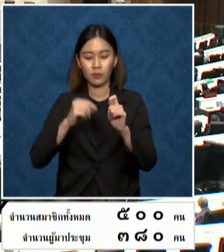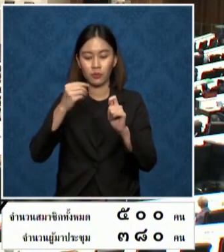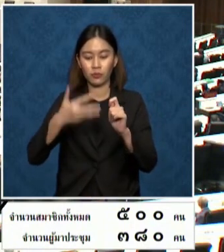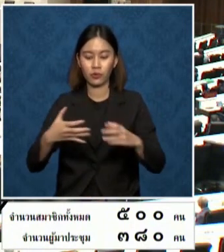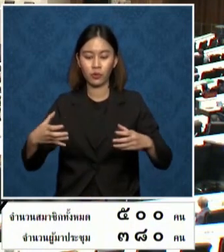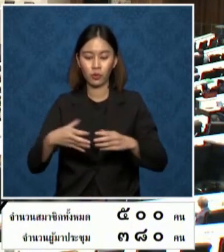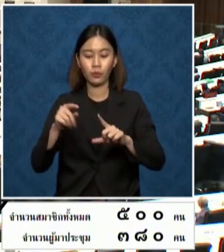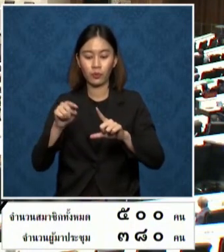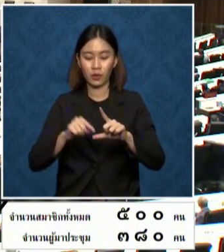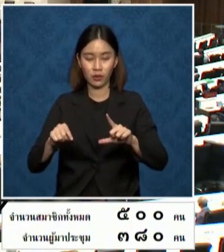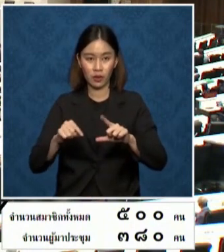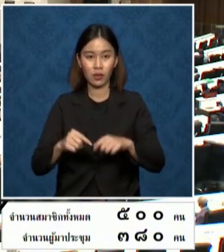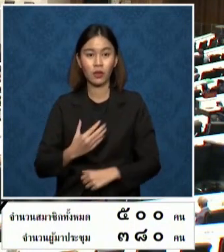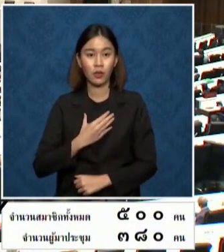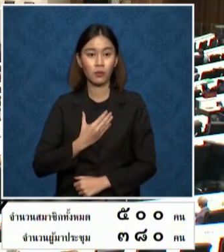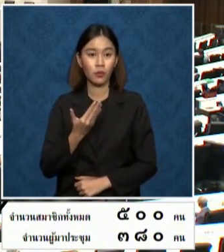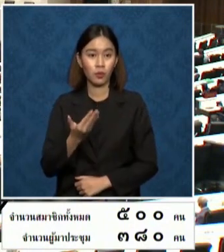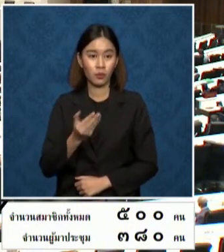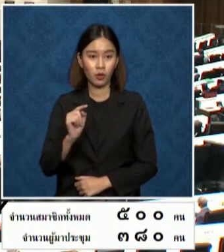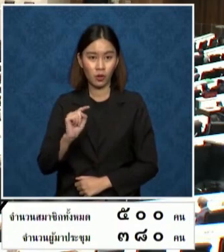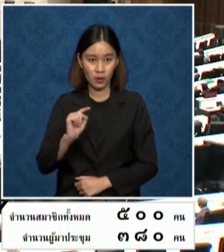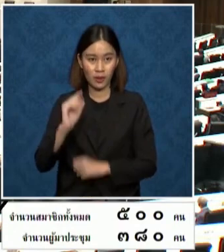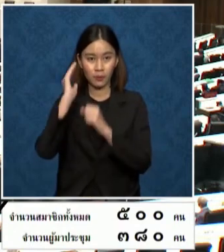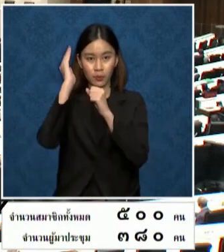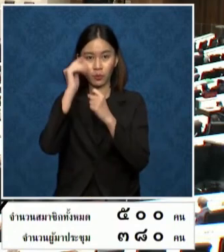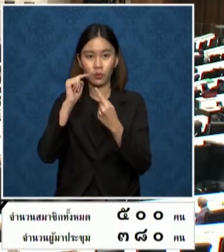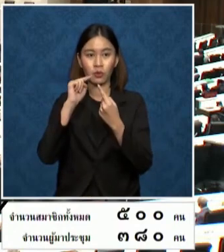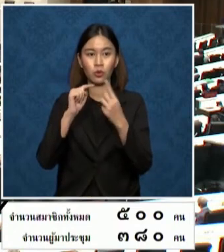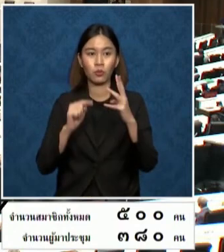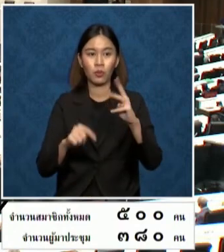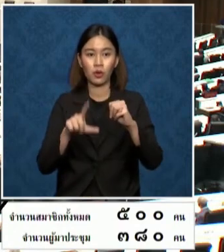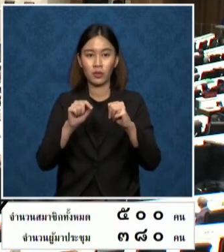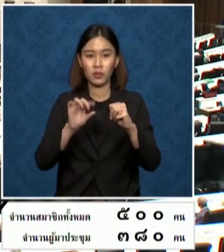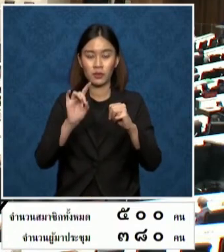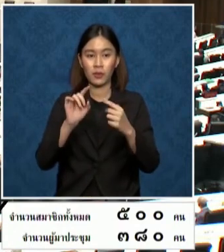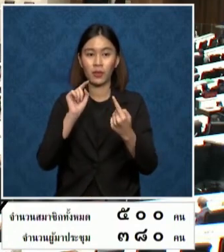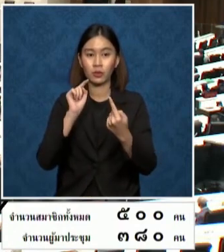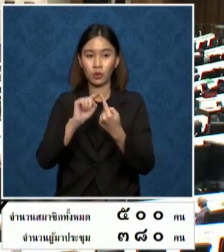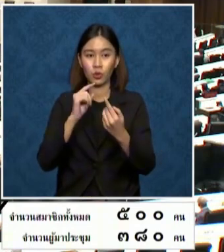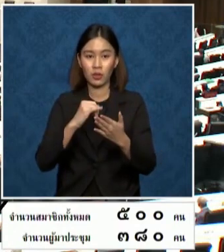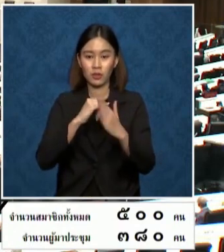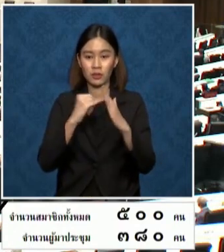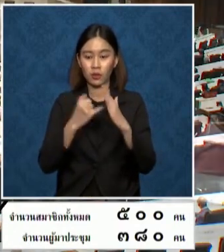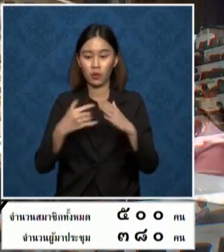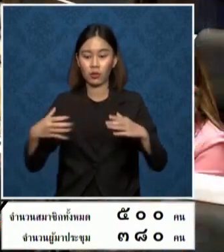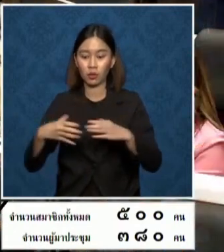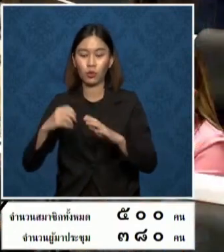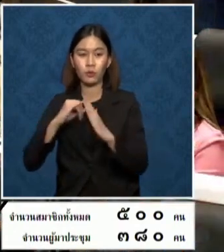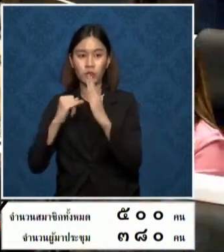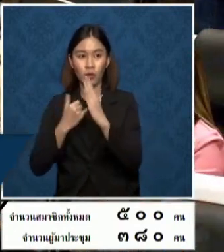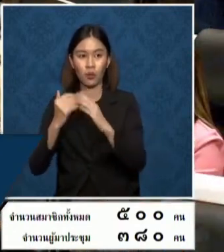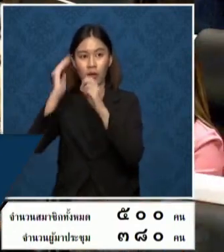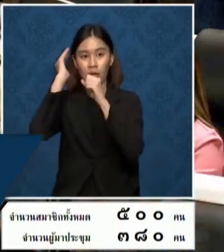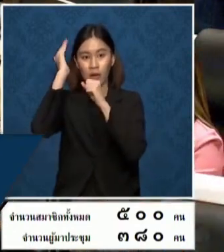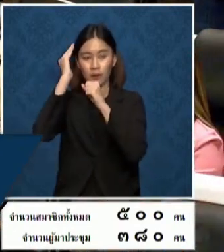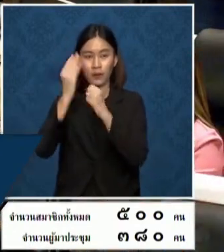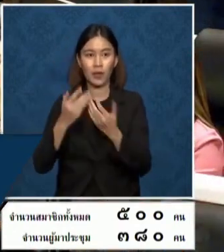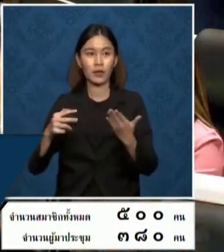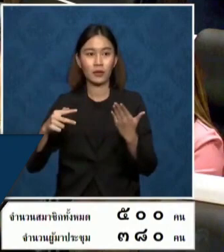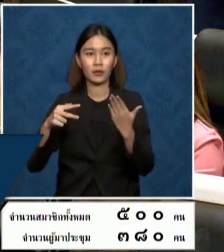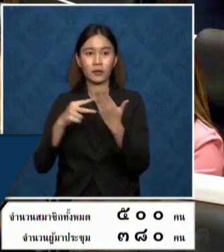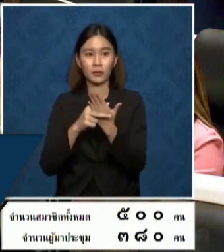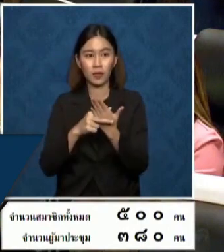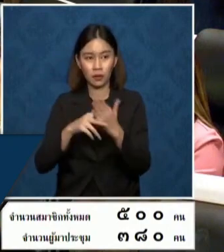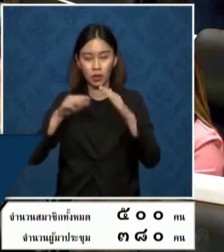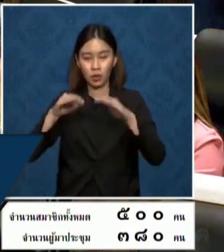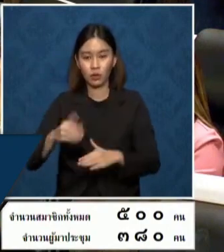กระทู้พักเก้าไกลผมขอสงวนคำแปรยติมาตรา 28ในส่วนของจังหวัดและกลุ่มจังหวัดโดยจะอภิปรายและตัดลบ